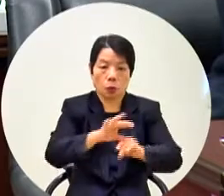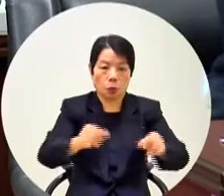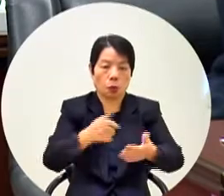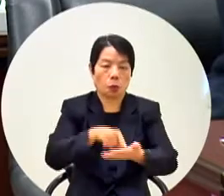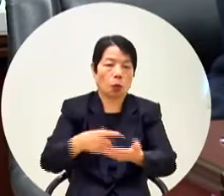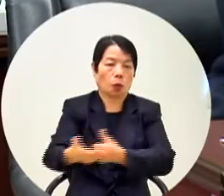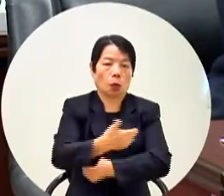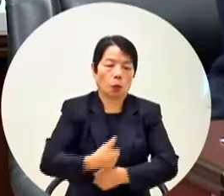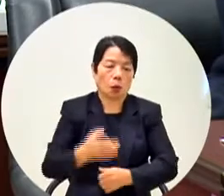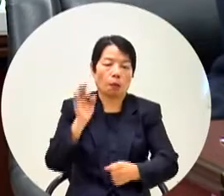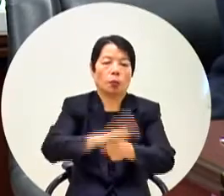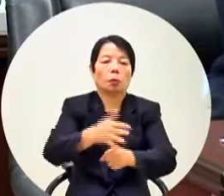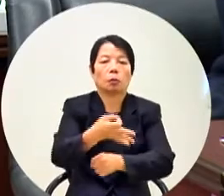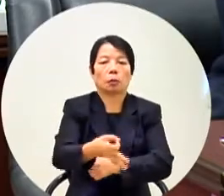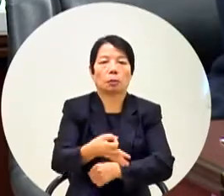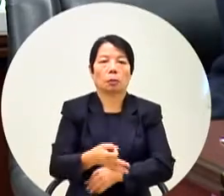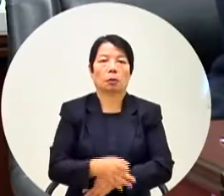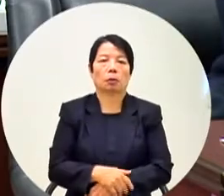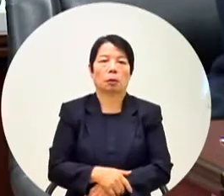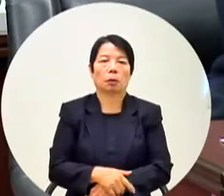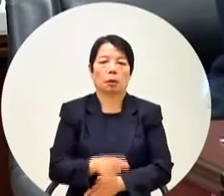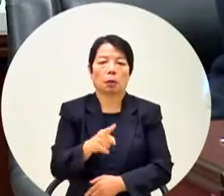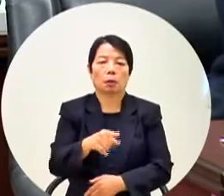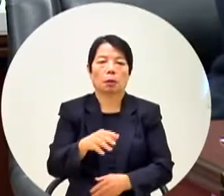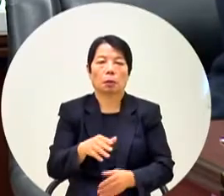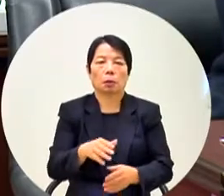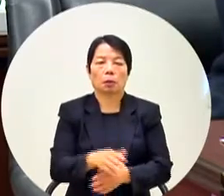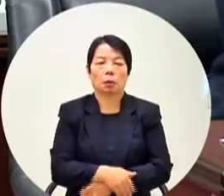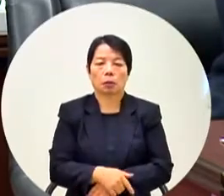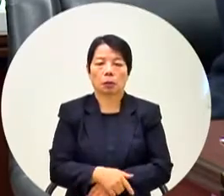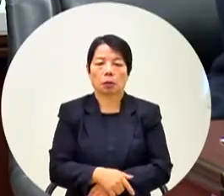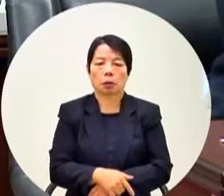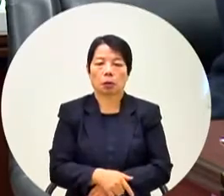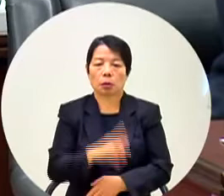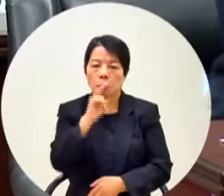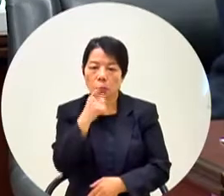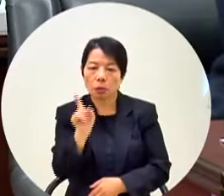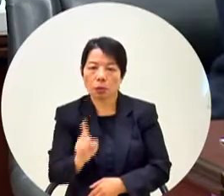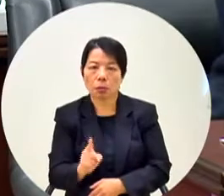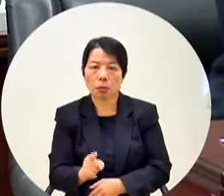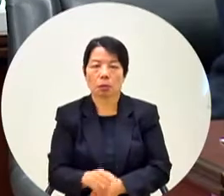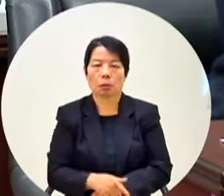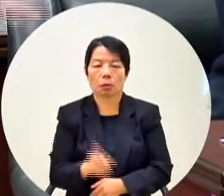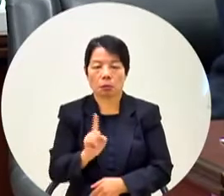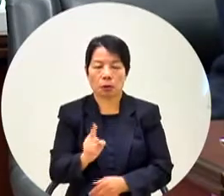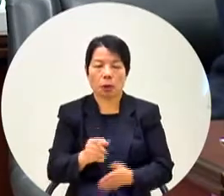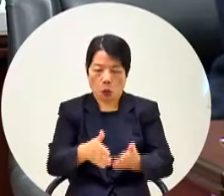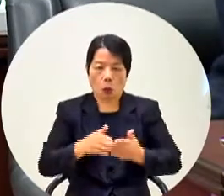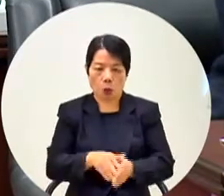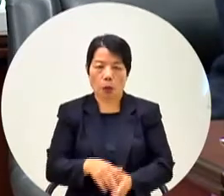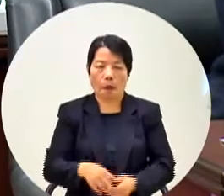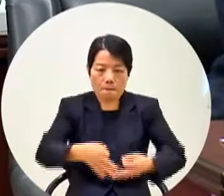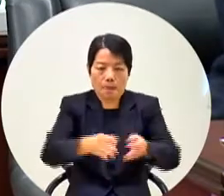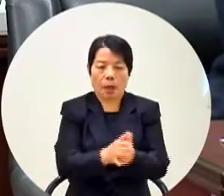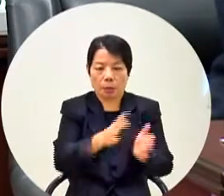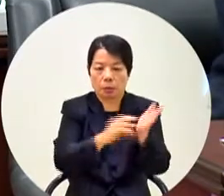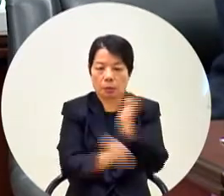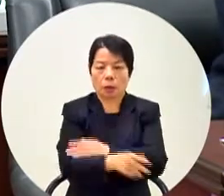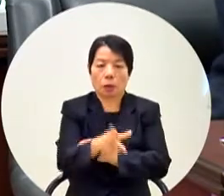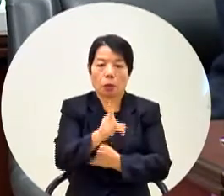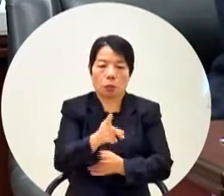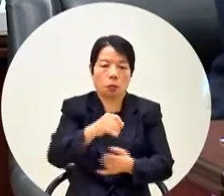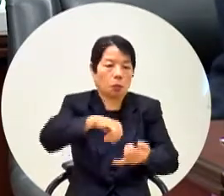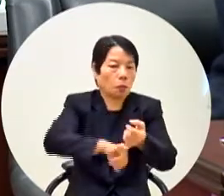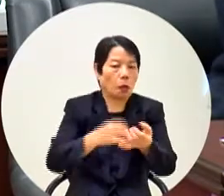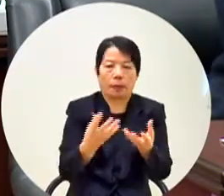土地补偿金，这有一个坏点子，就是我随时要甲你拆，因为你无作用嘛，我随时会当甲